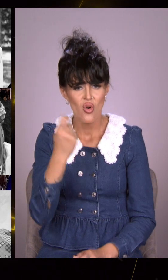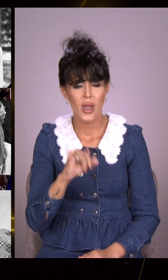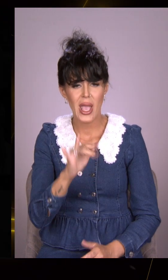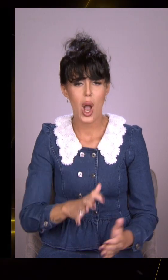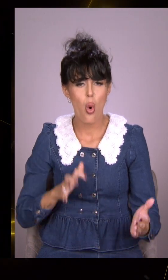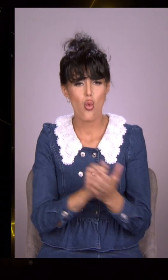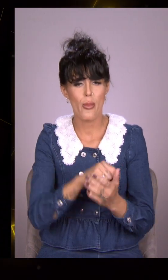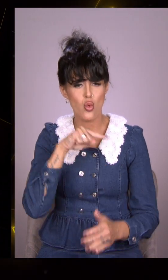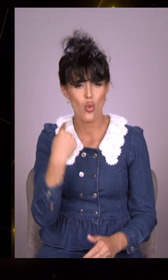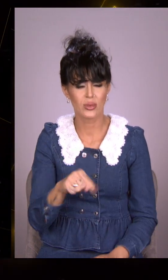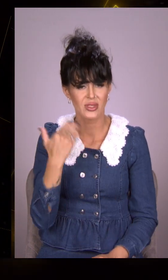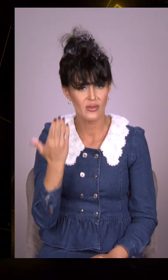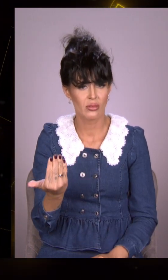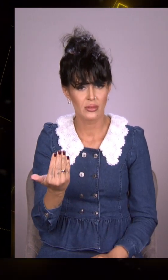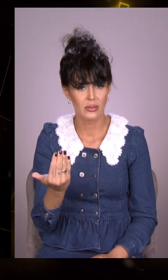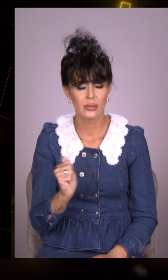території України.